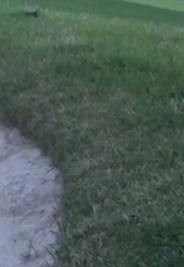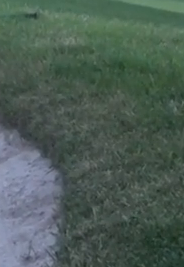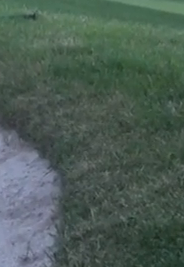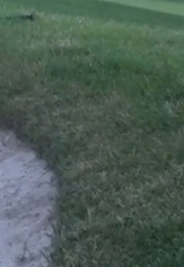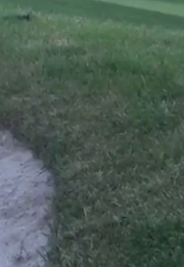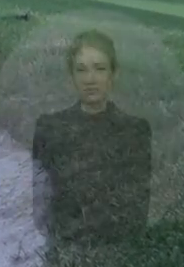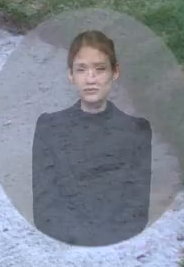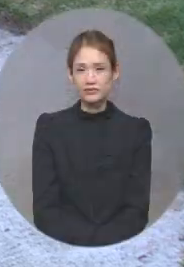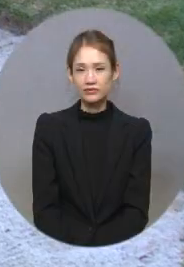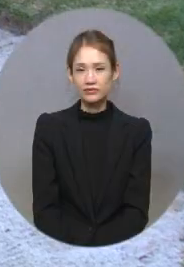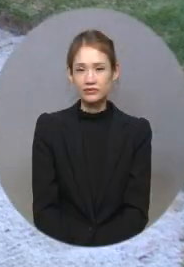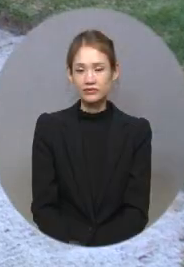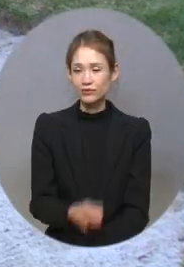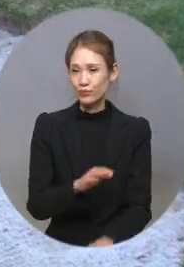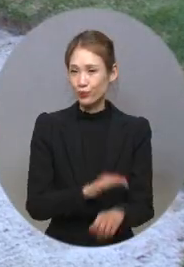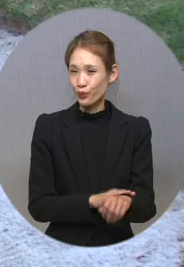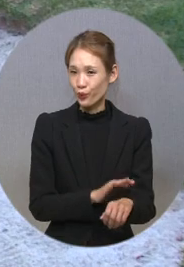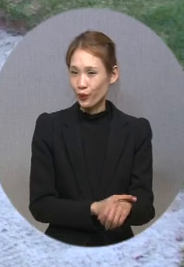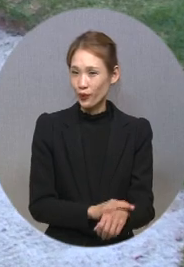왼쪽이다.